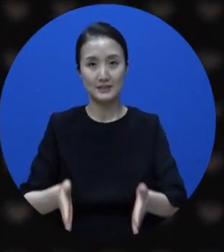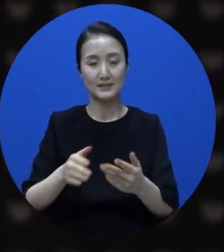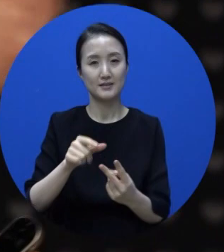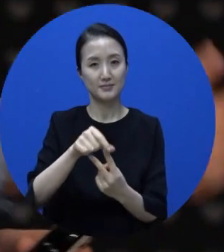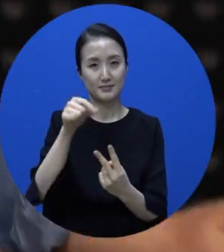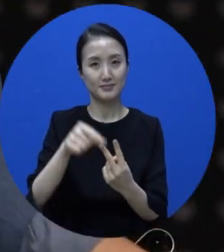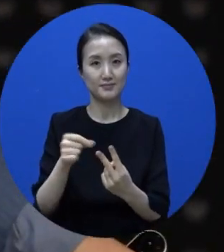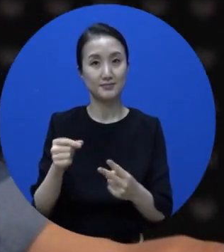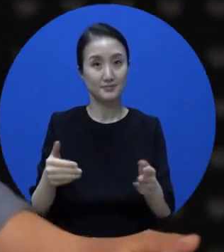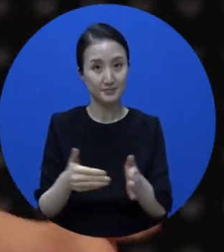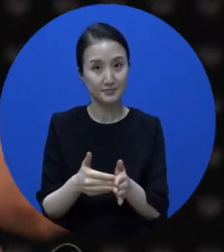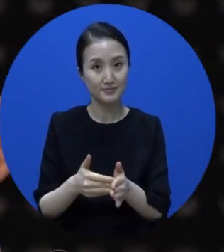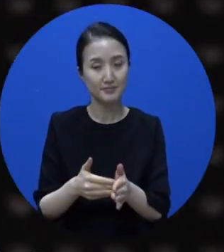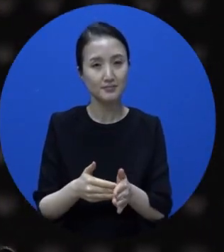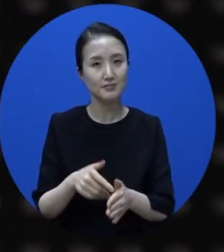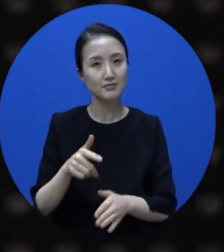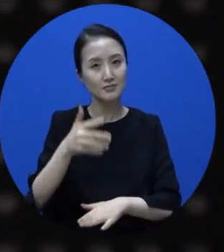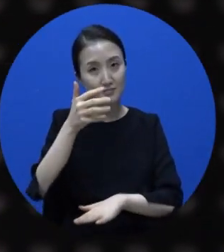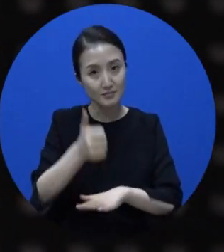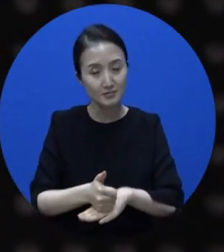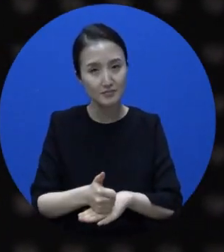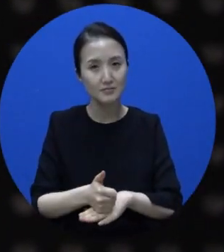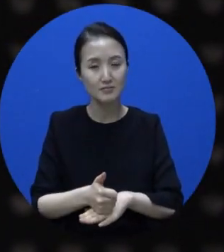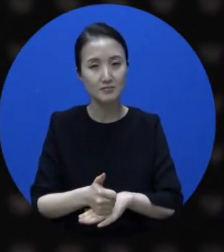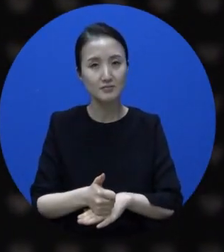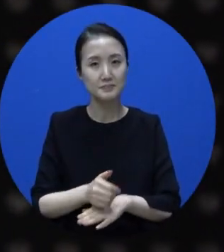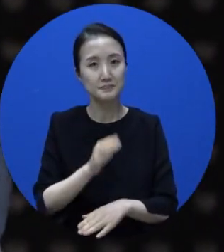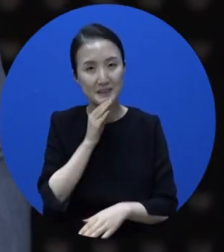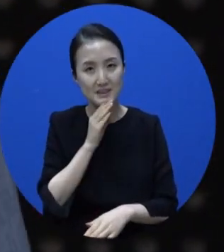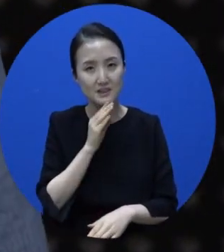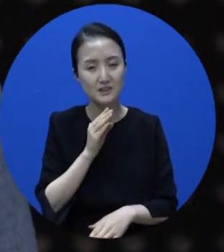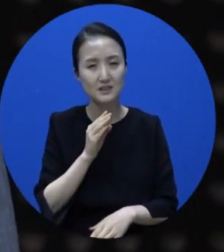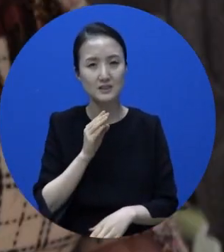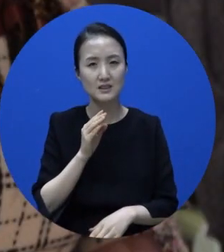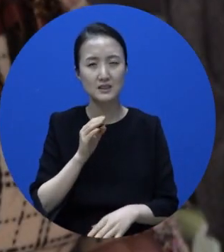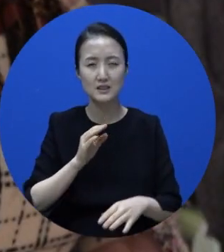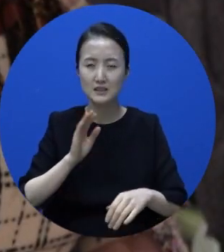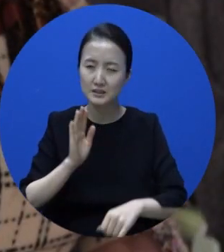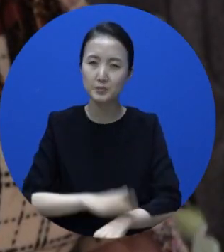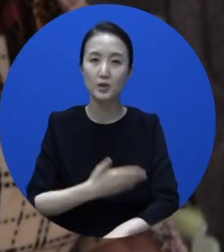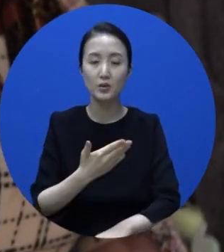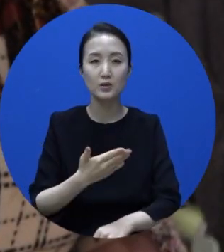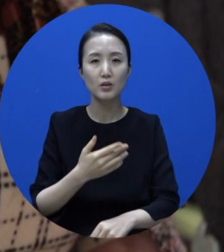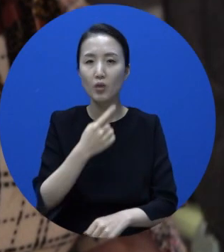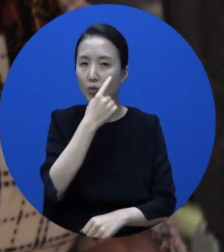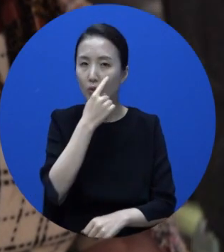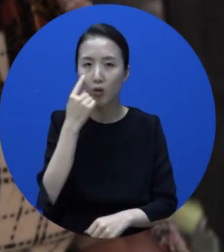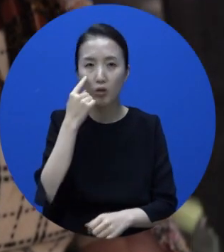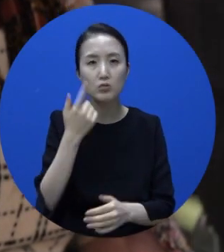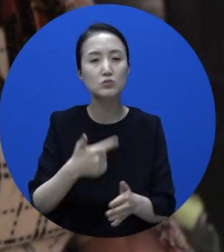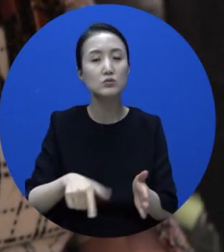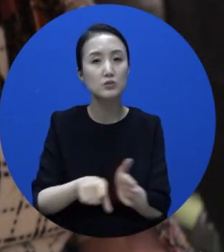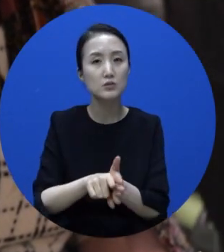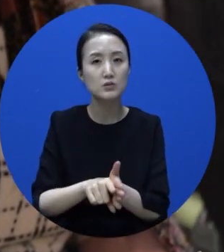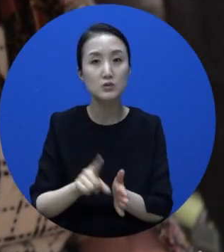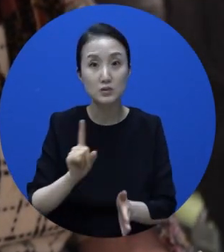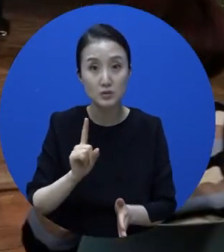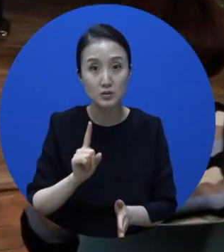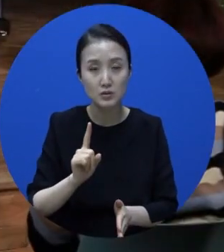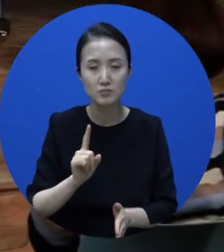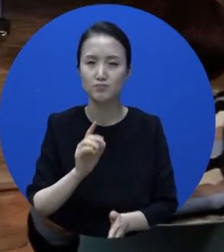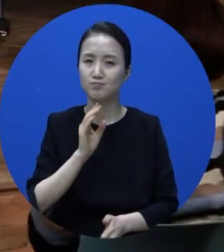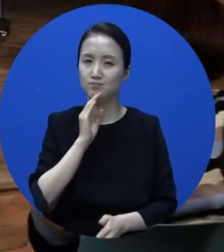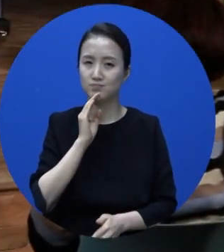못한 선택 인지를 확인 하려면 어떻게 해봐야 달아요 가 봐야 되죠 근데